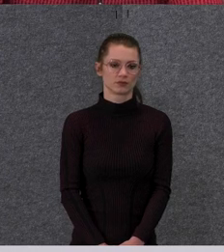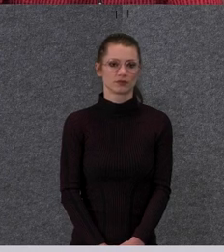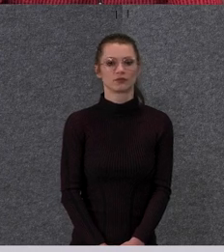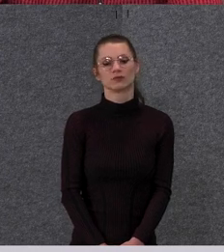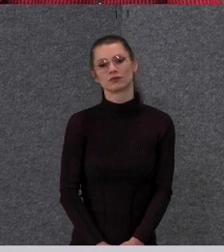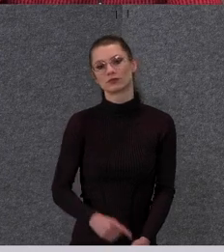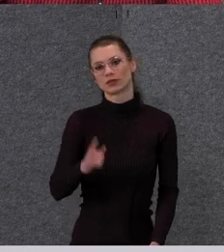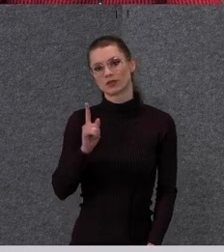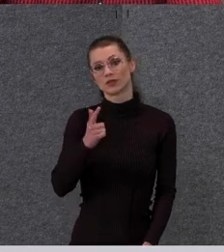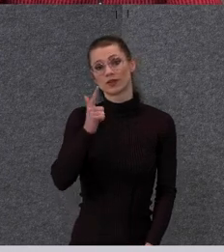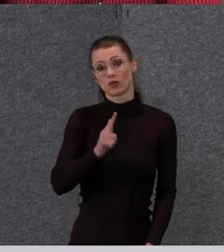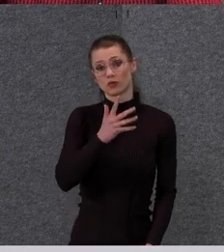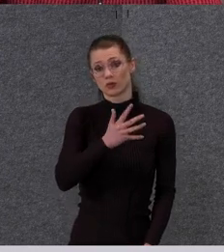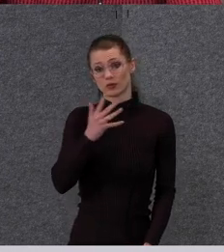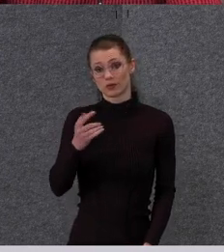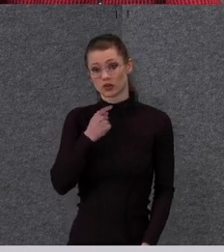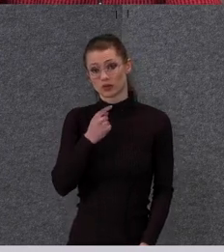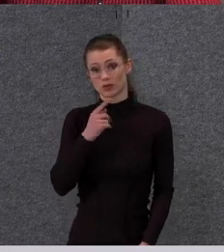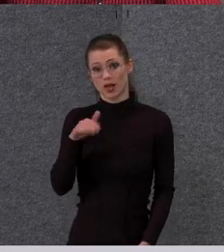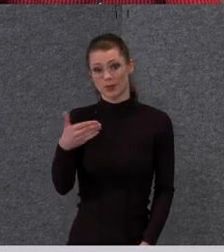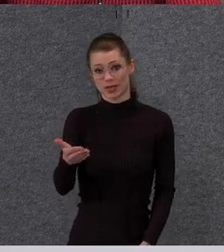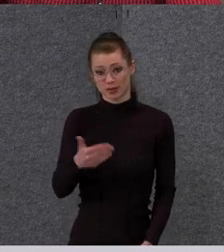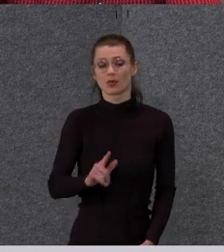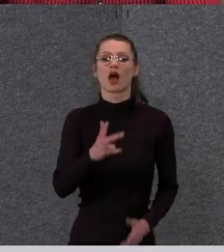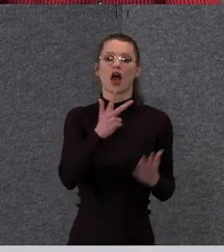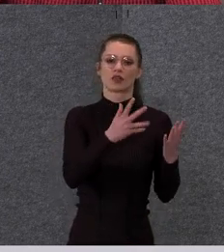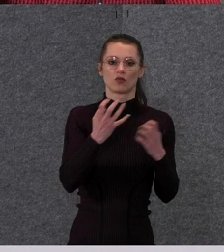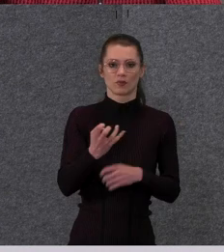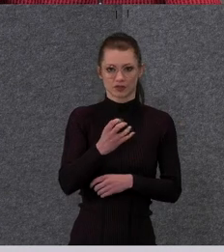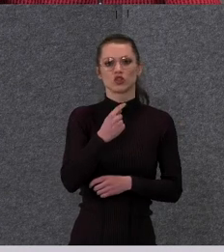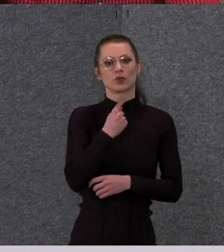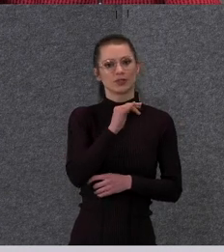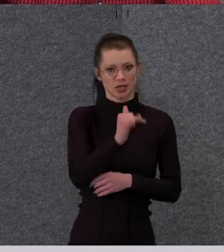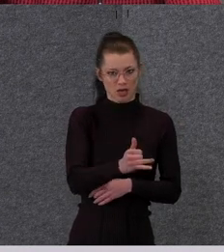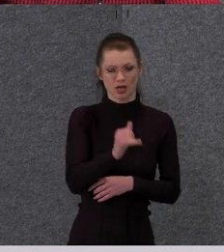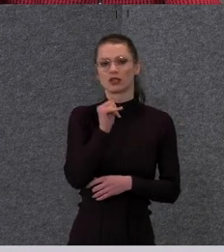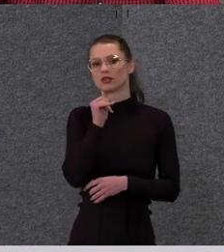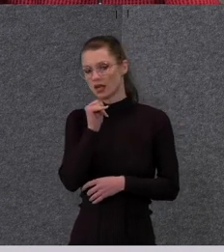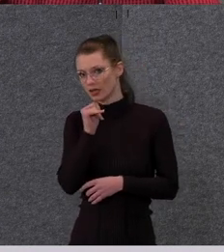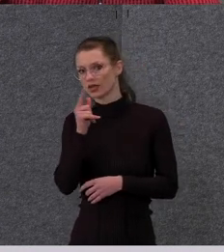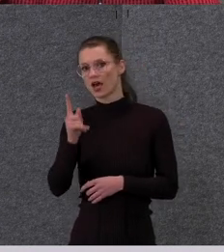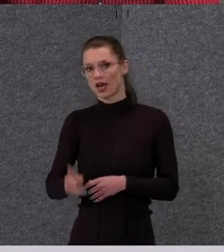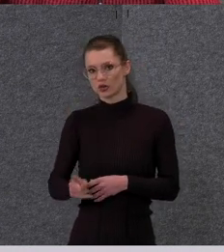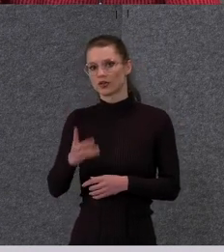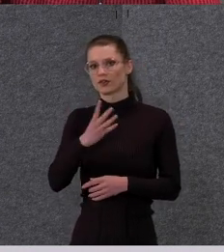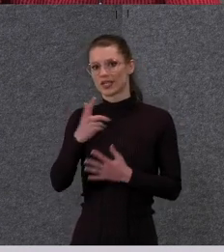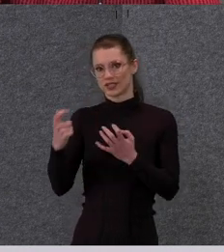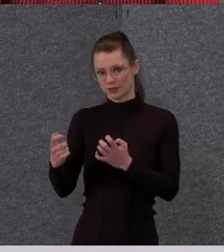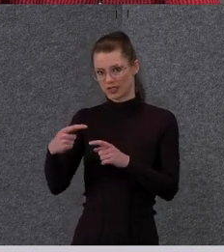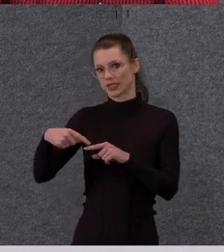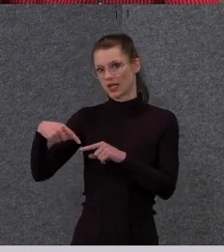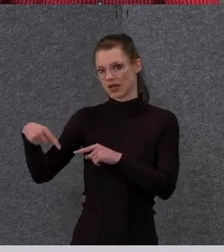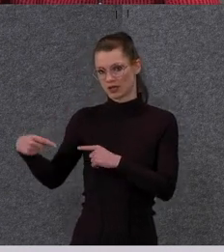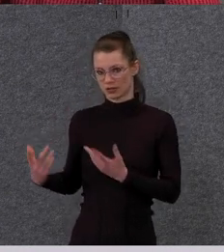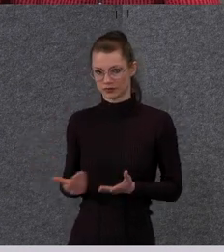Also es wurden 255 Stimmen abgegeben, 58 Stimmen empfehlen auf Ja, mit Nein stimmten 174